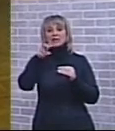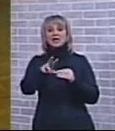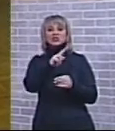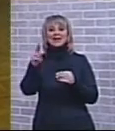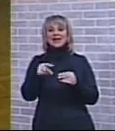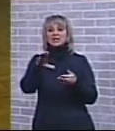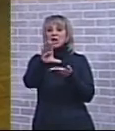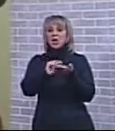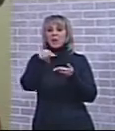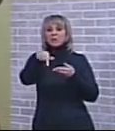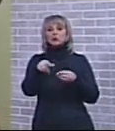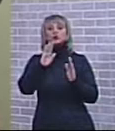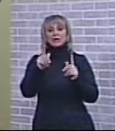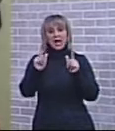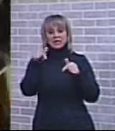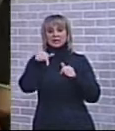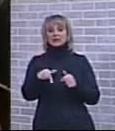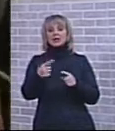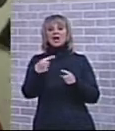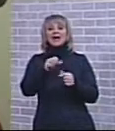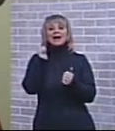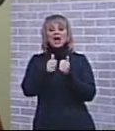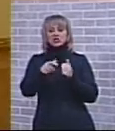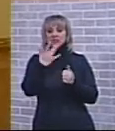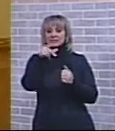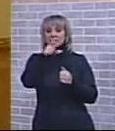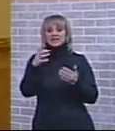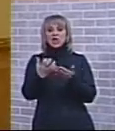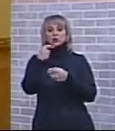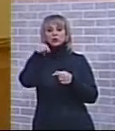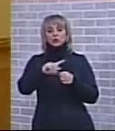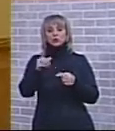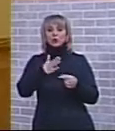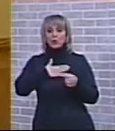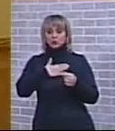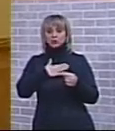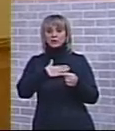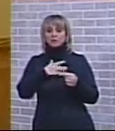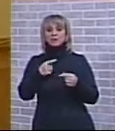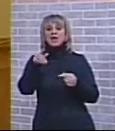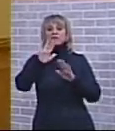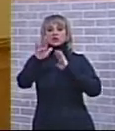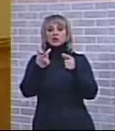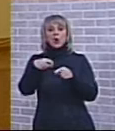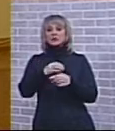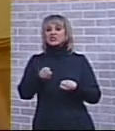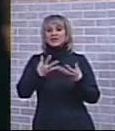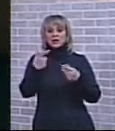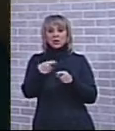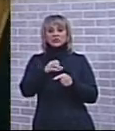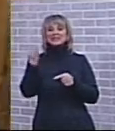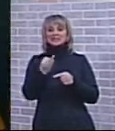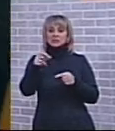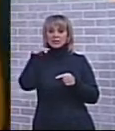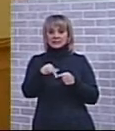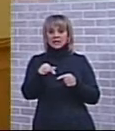Никаких репродукций, только оригиналы. Я думаю, каждый зритель найдет то, что ему по душе. Выставка очень яркая, очень